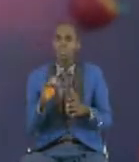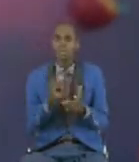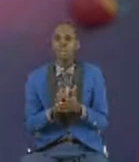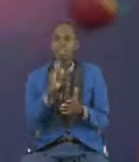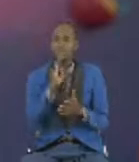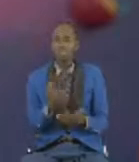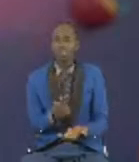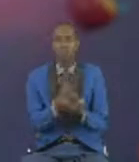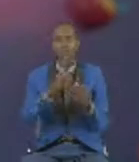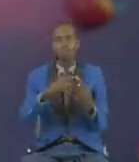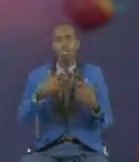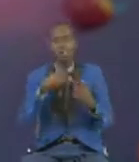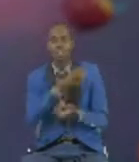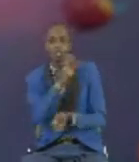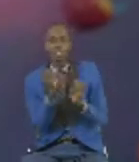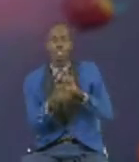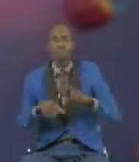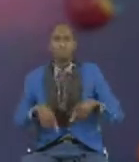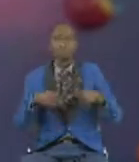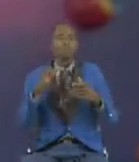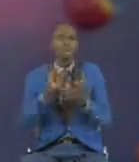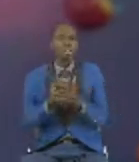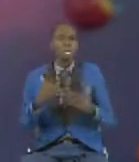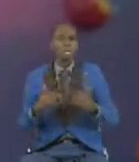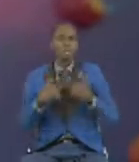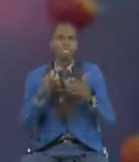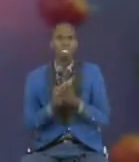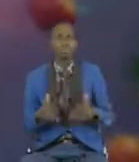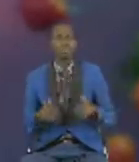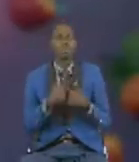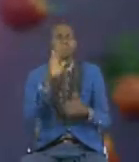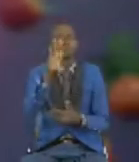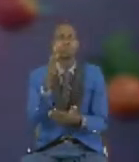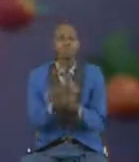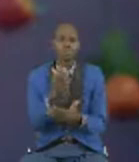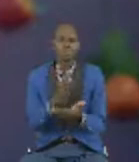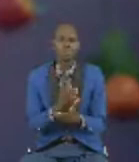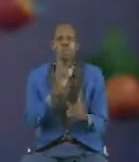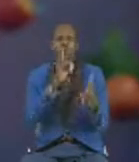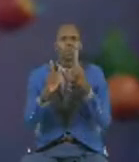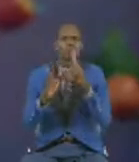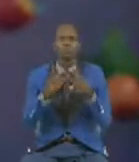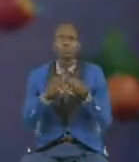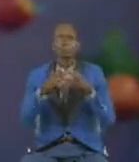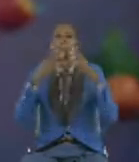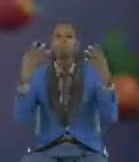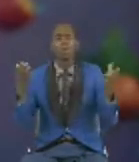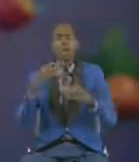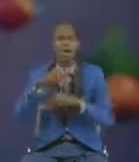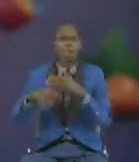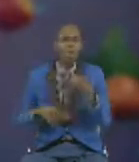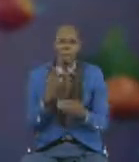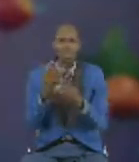qui aura les défis. Et on lui dira, tu parles beaucoup du ciel. Non, vivons ici d'abord sur la